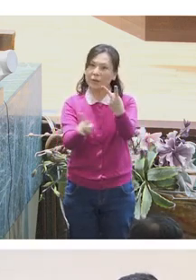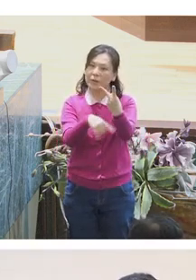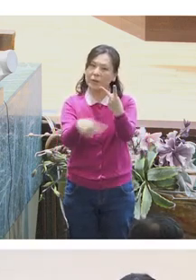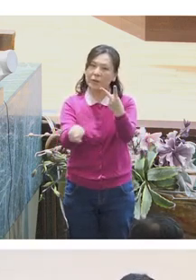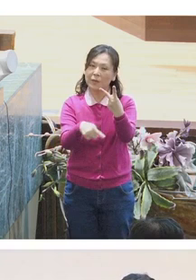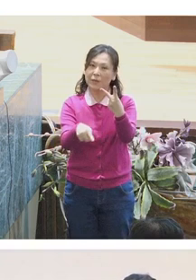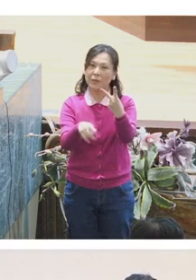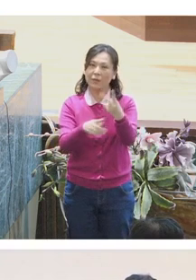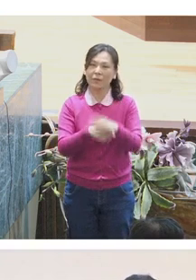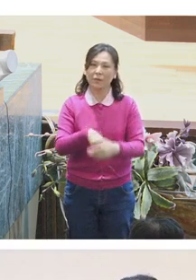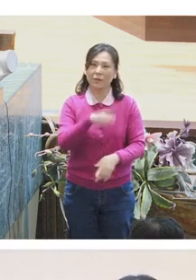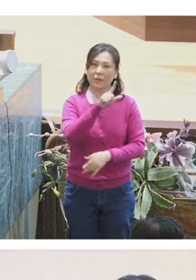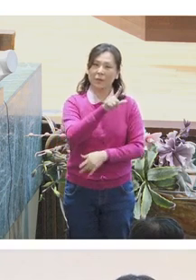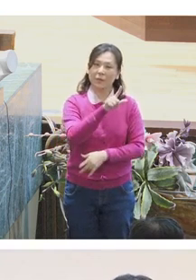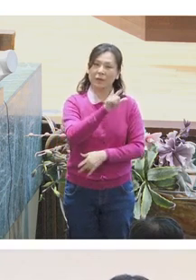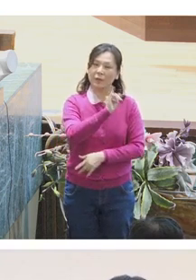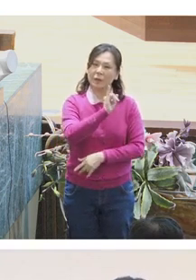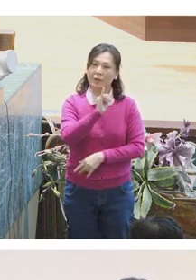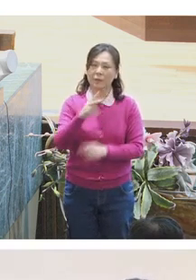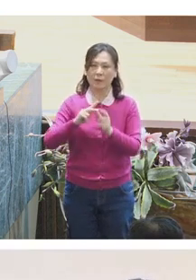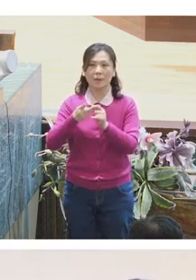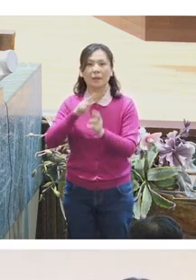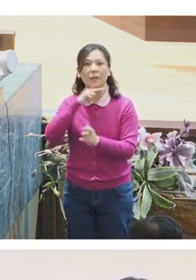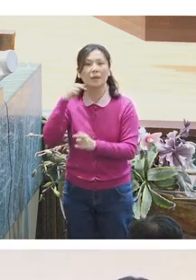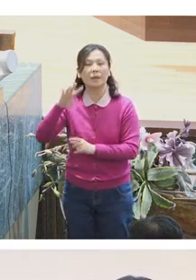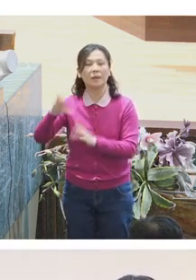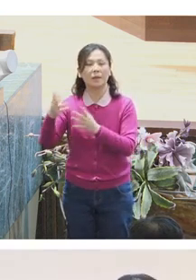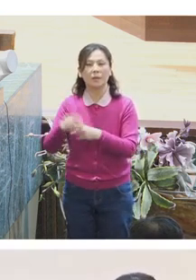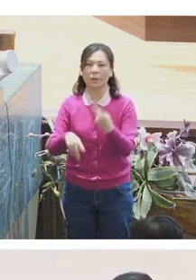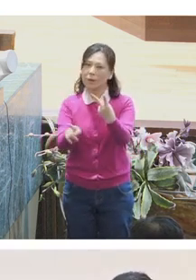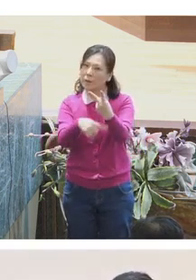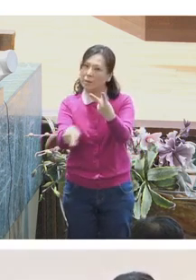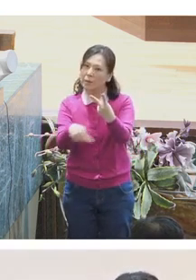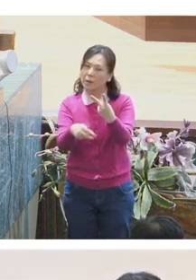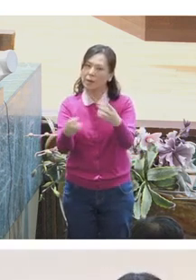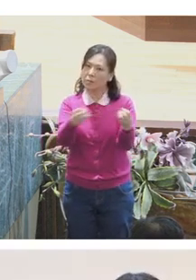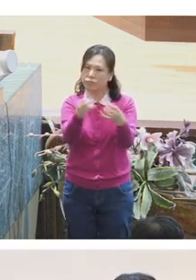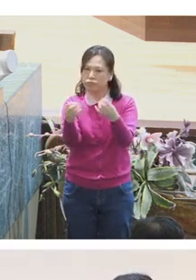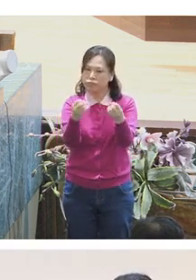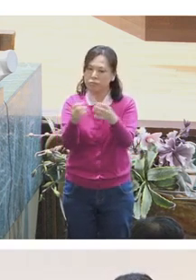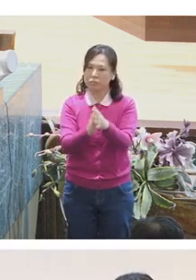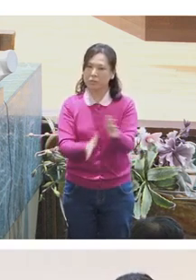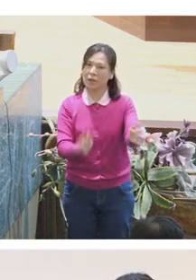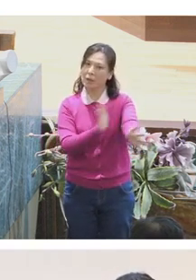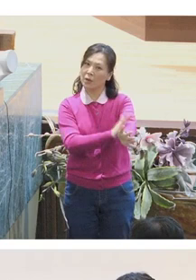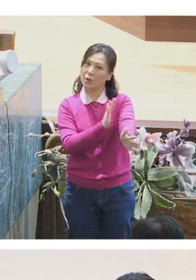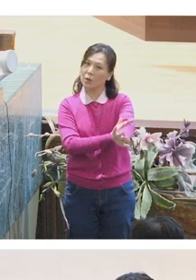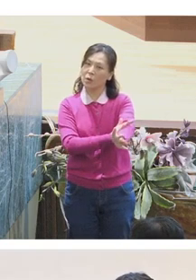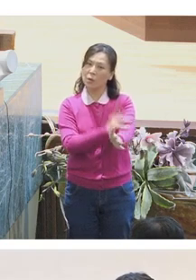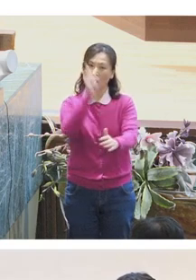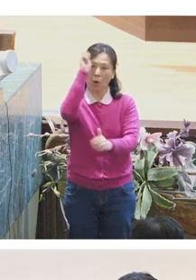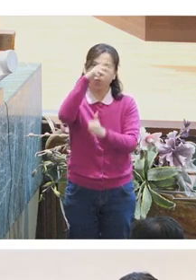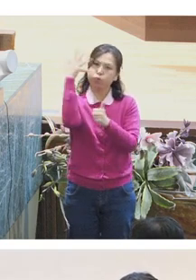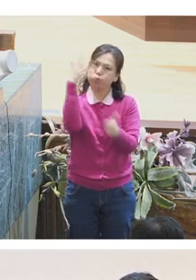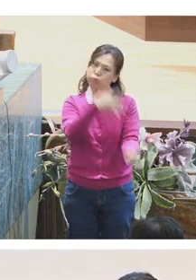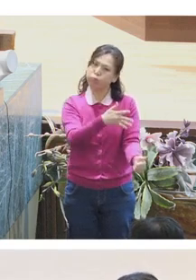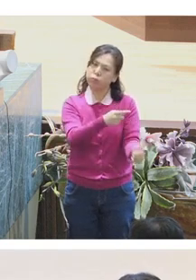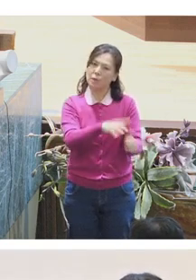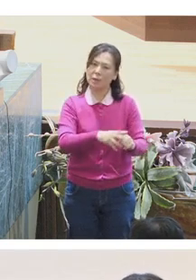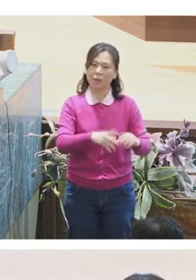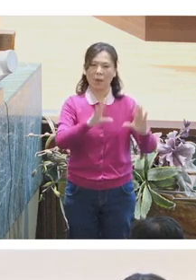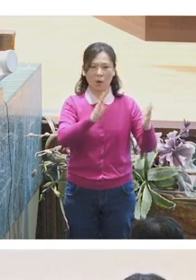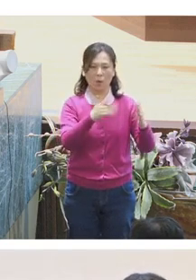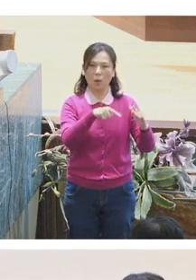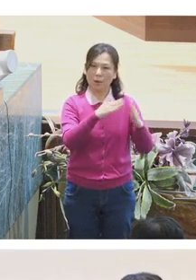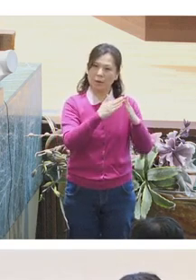Liz Berry 跟英国的一位他们在讨论，就是左边是一个传统，我们认为 国家政